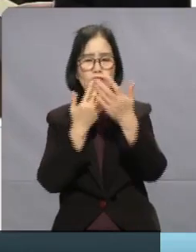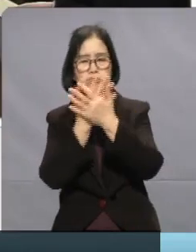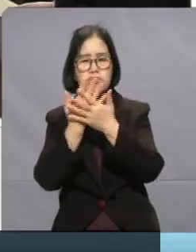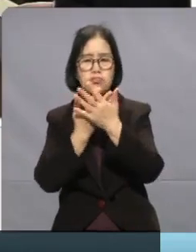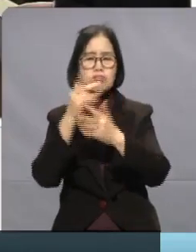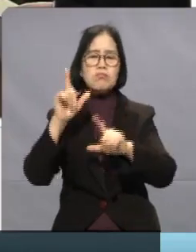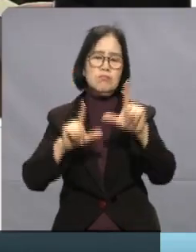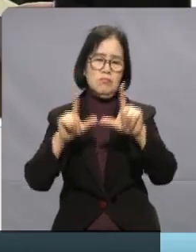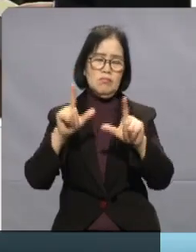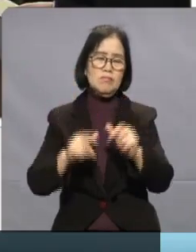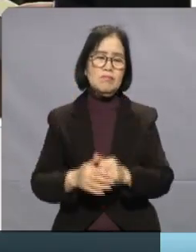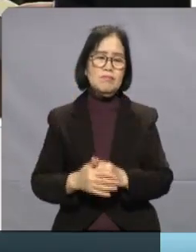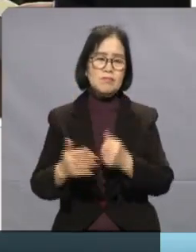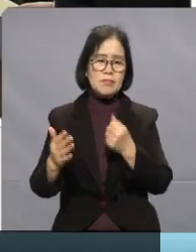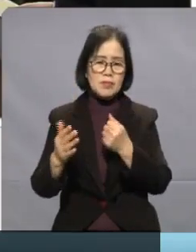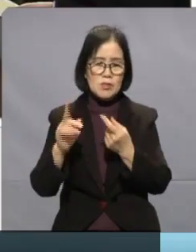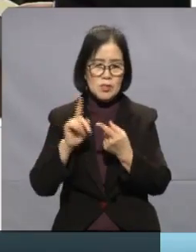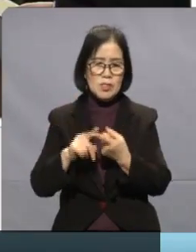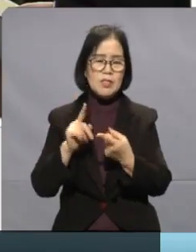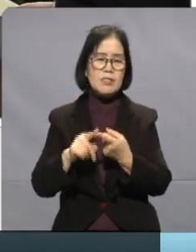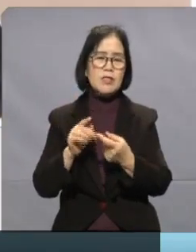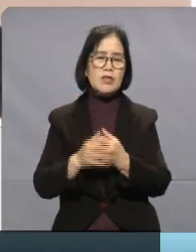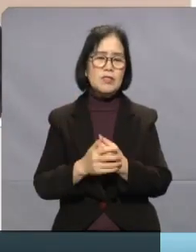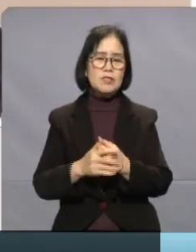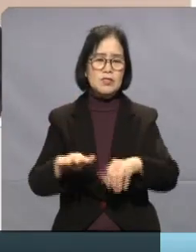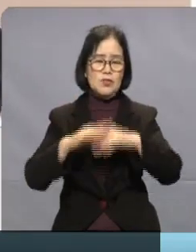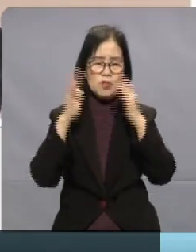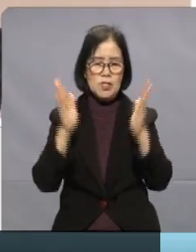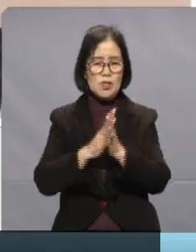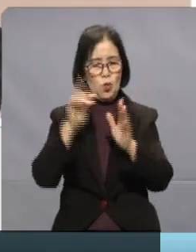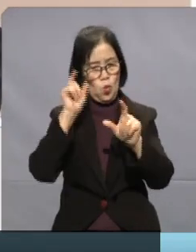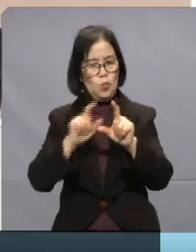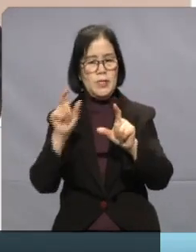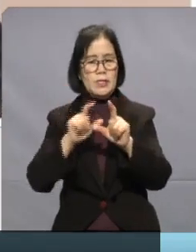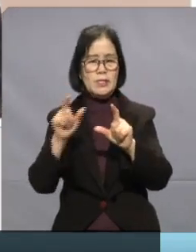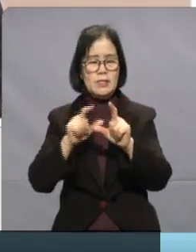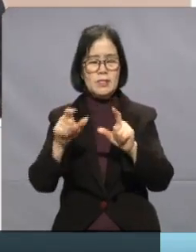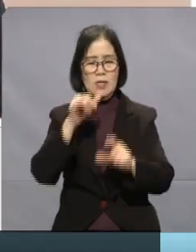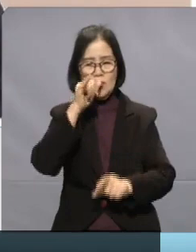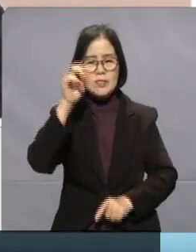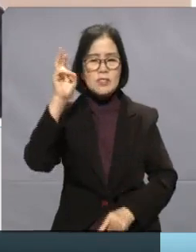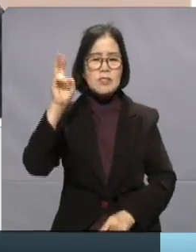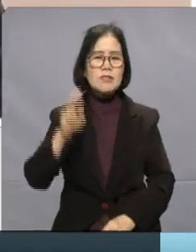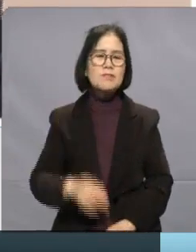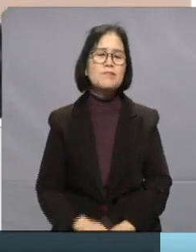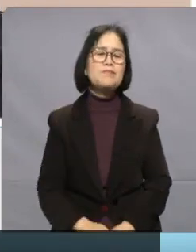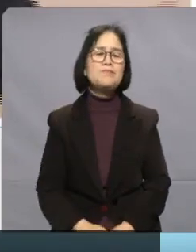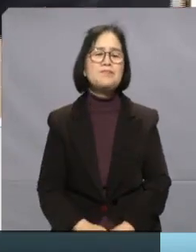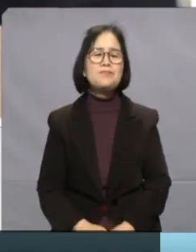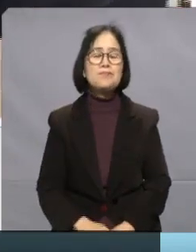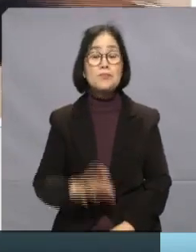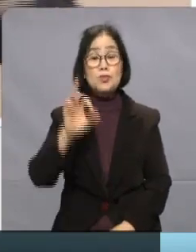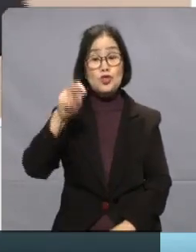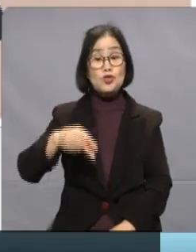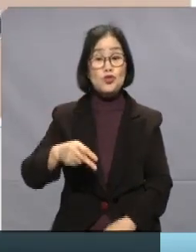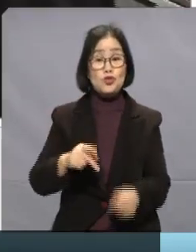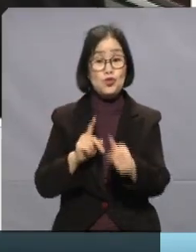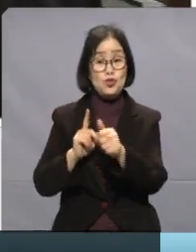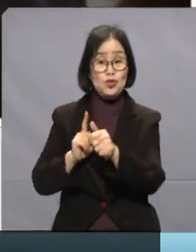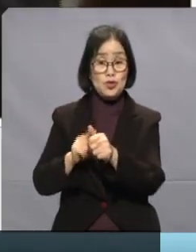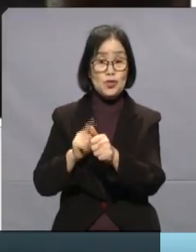상황을 맞게 되는데 아마 그런 점에 대해서 총체적인 고민을 하고 있지 않나 이렇게 생각을 해봅니다 유승민 전